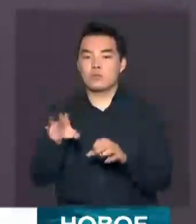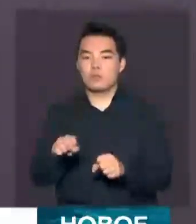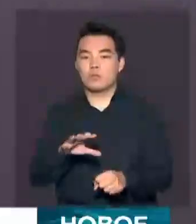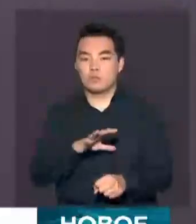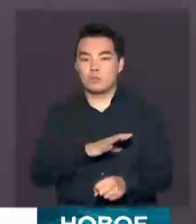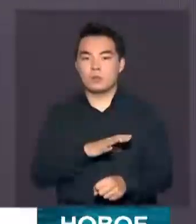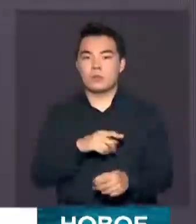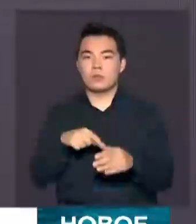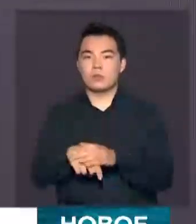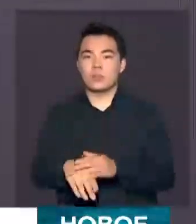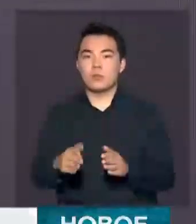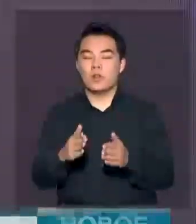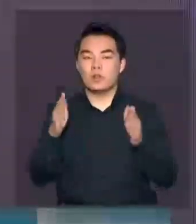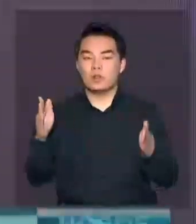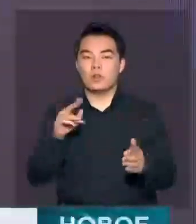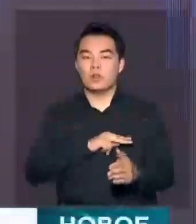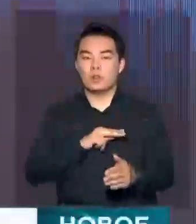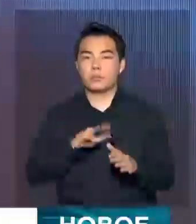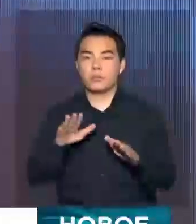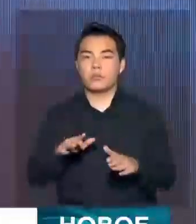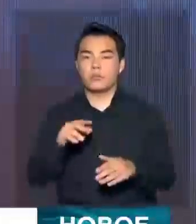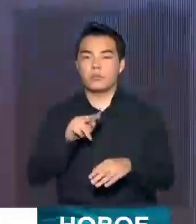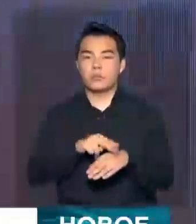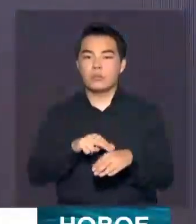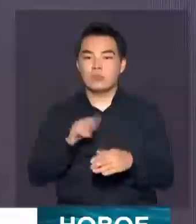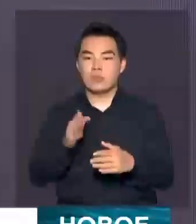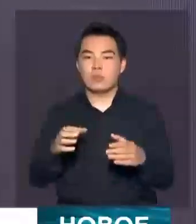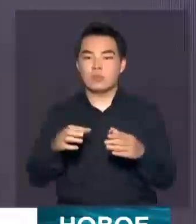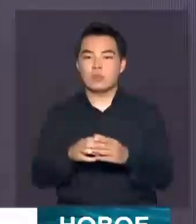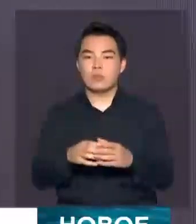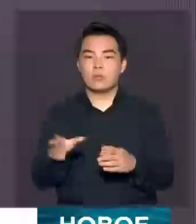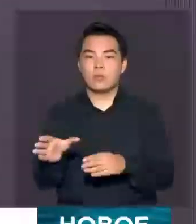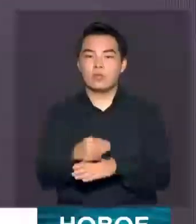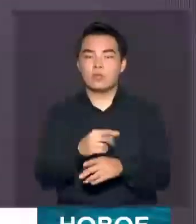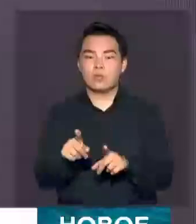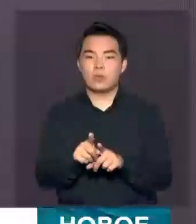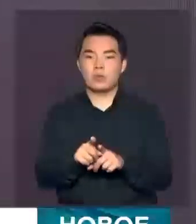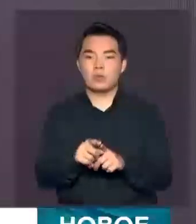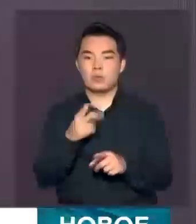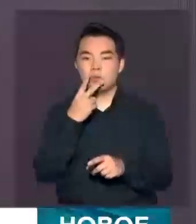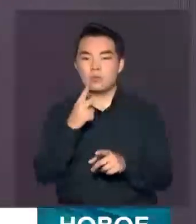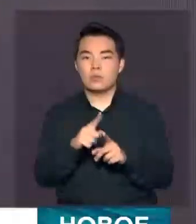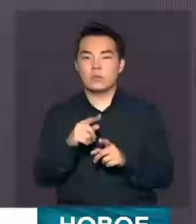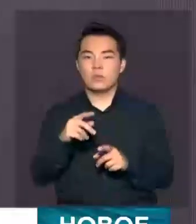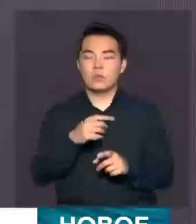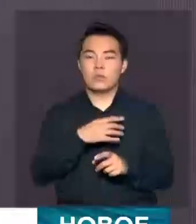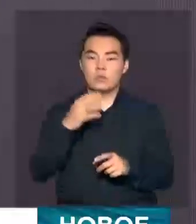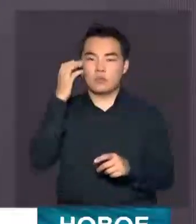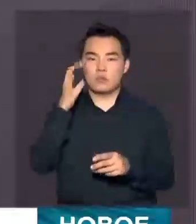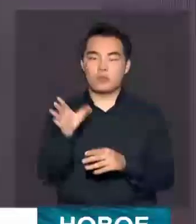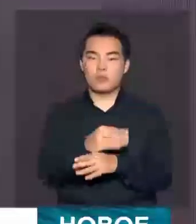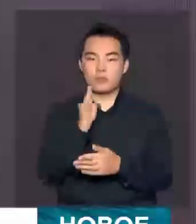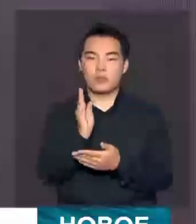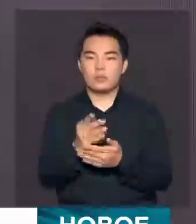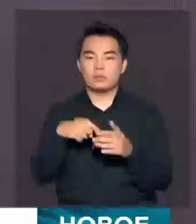У нас большое количество сотрудников. Среди нас, конечно, всякое есть. Бывают и белые, и черные. Поэтому